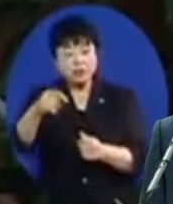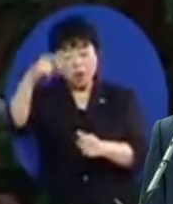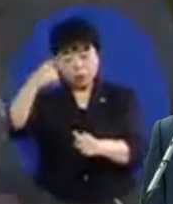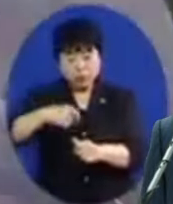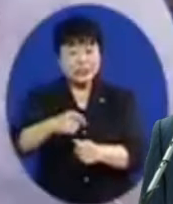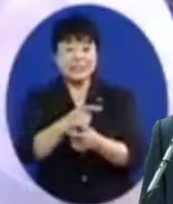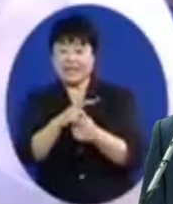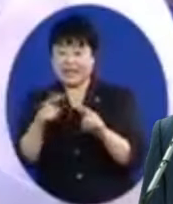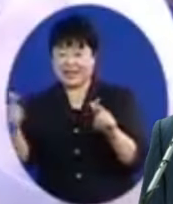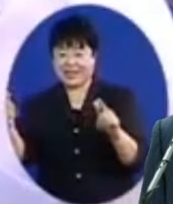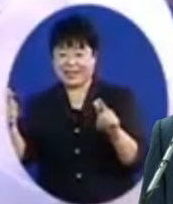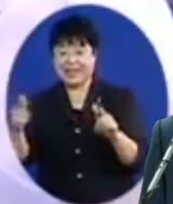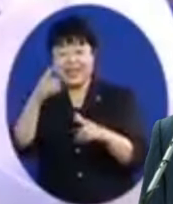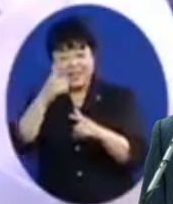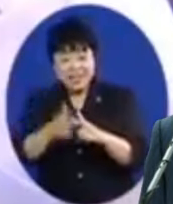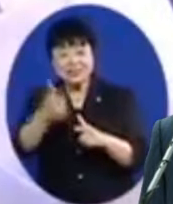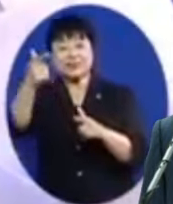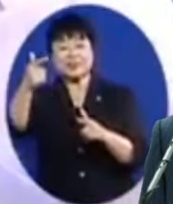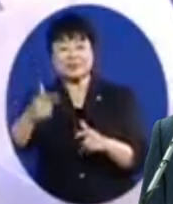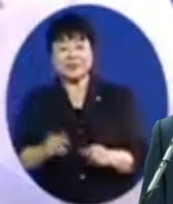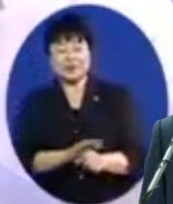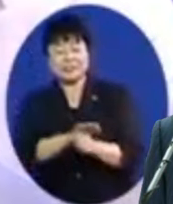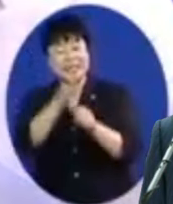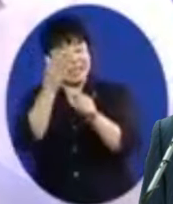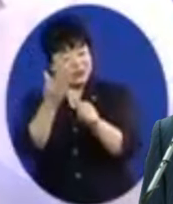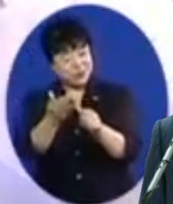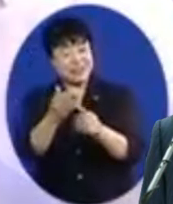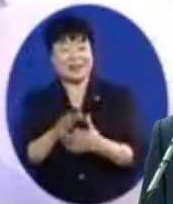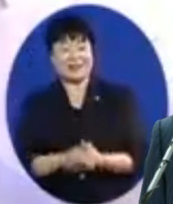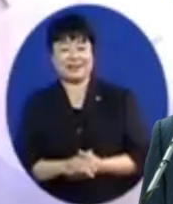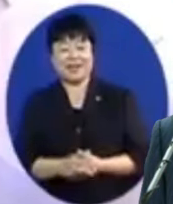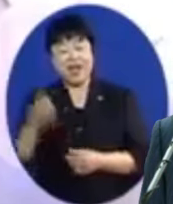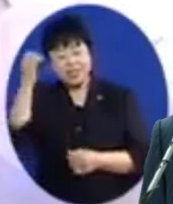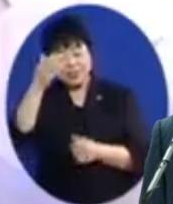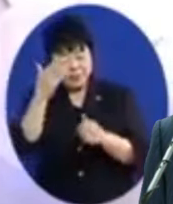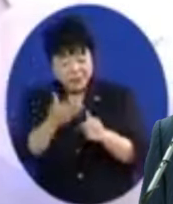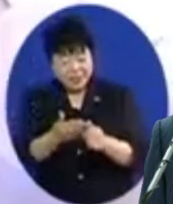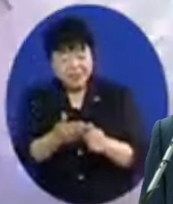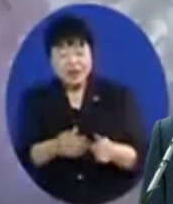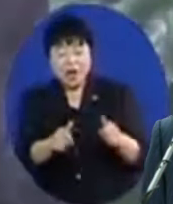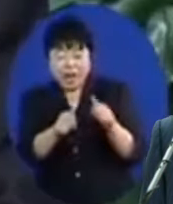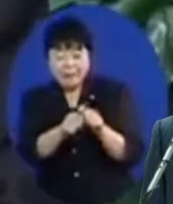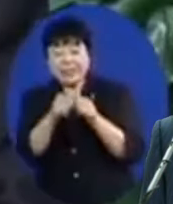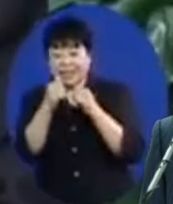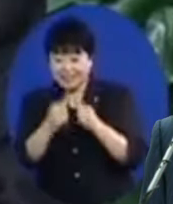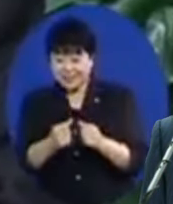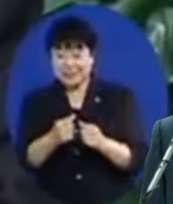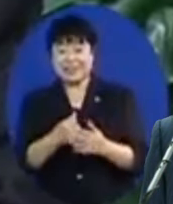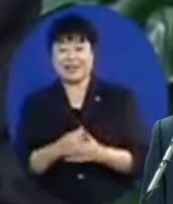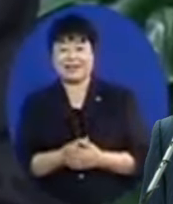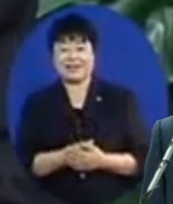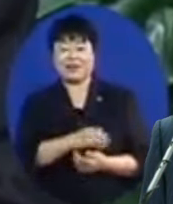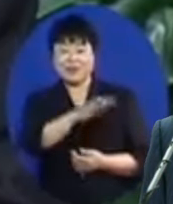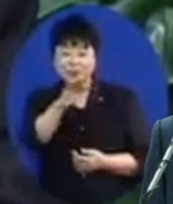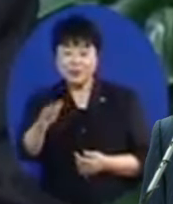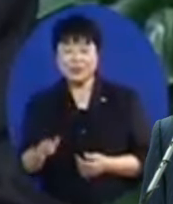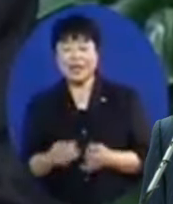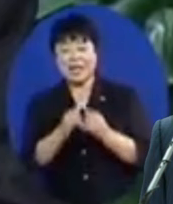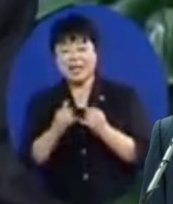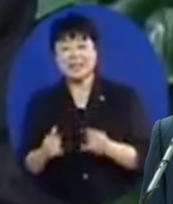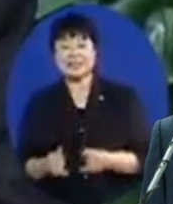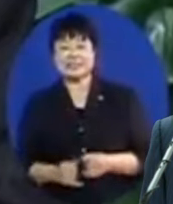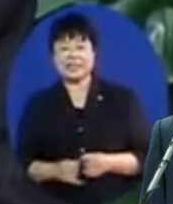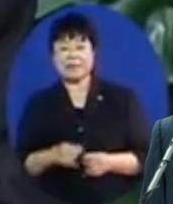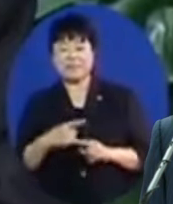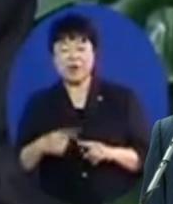무시하지 않는데요, 예수님이 여러분을 사랑하는데요, 성령이 여러분과 같이 계신데요, 우리가 사람의